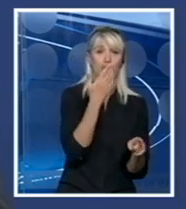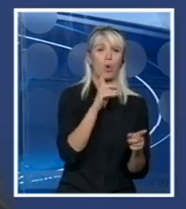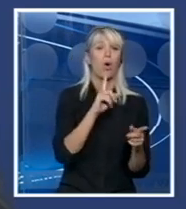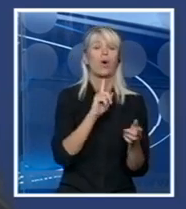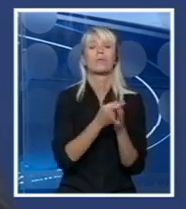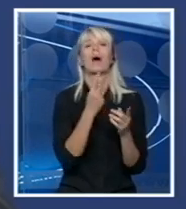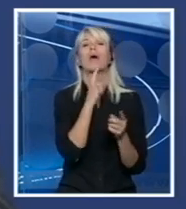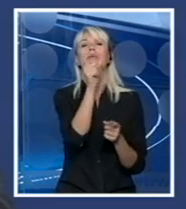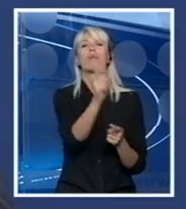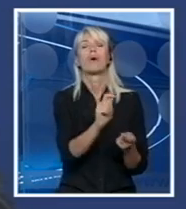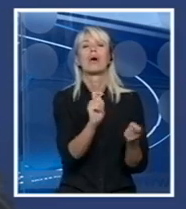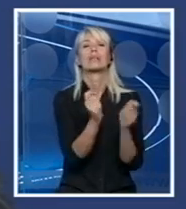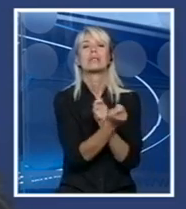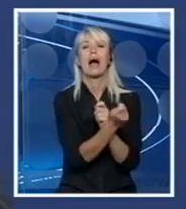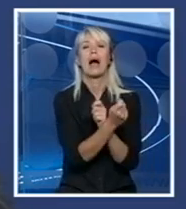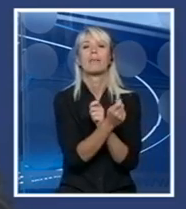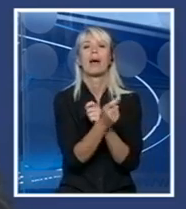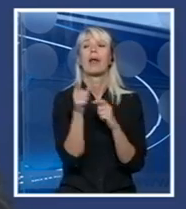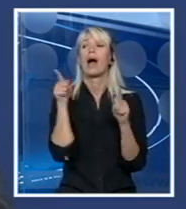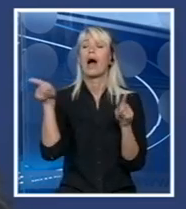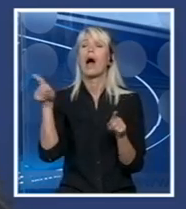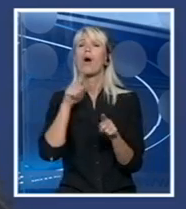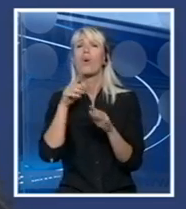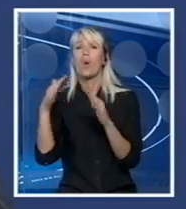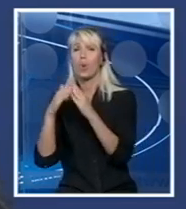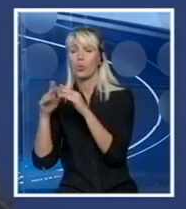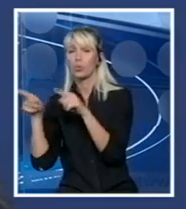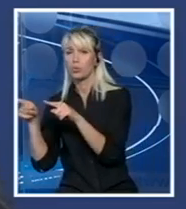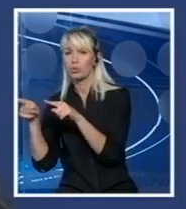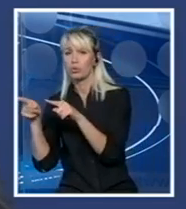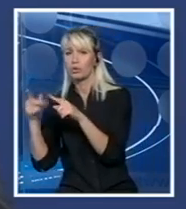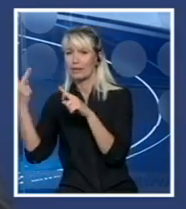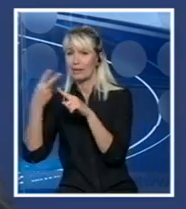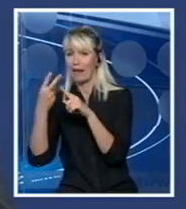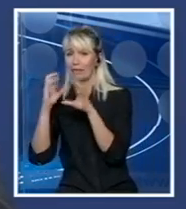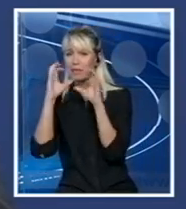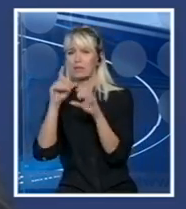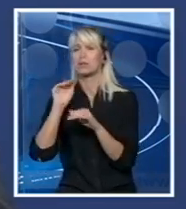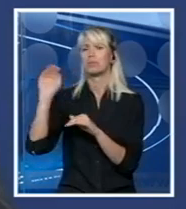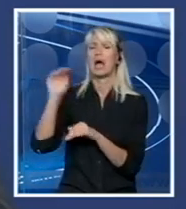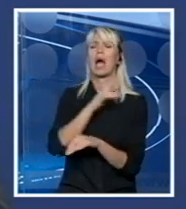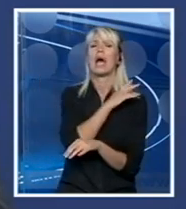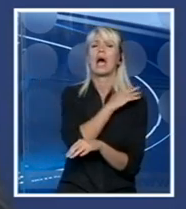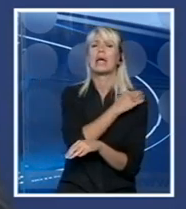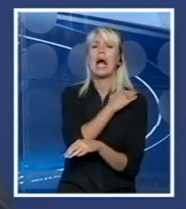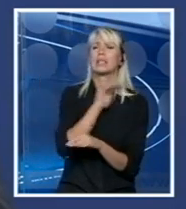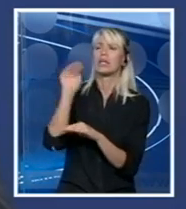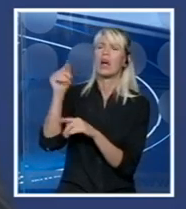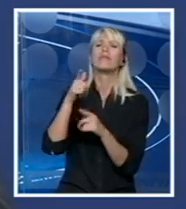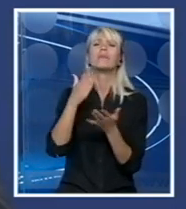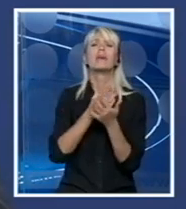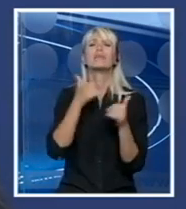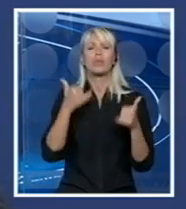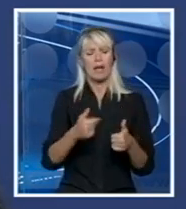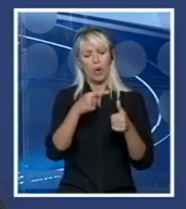zamene. To dete koje je gledalo na TV-u dobit će informaciju od razne starešine da su to radili, da može da odgleda, pa će da ponove. Da ne bude opet